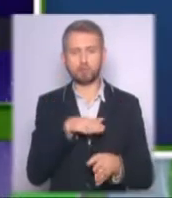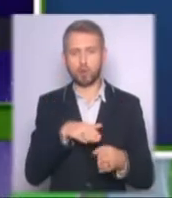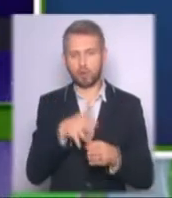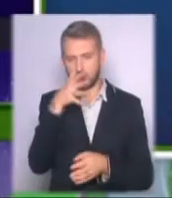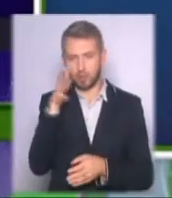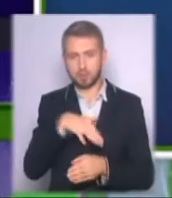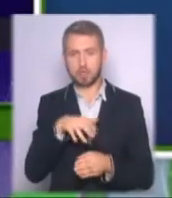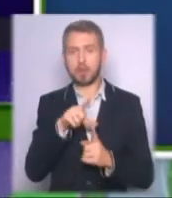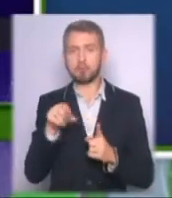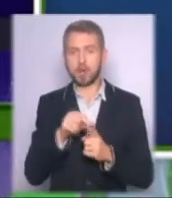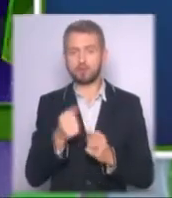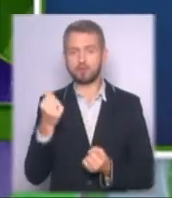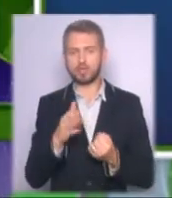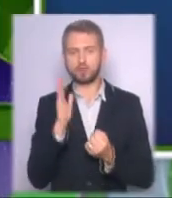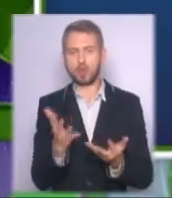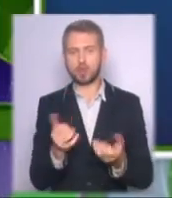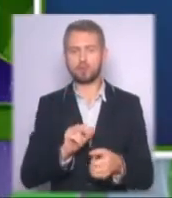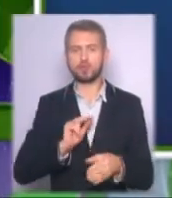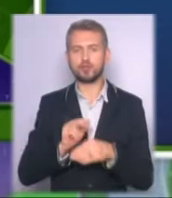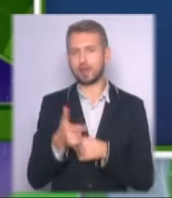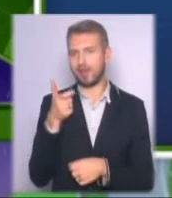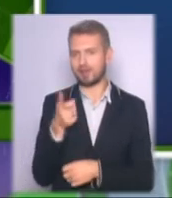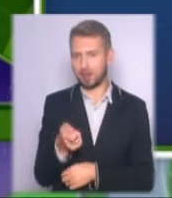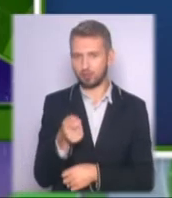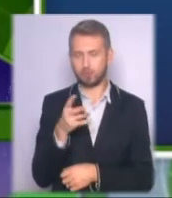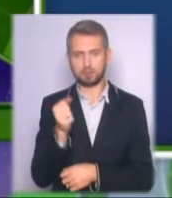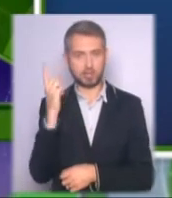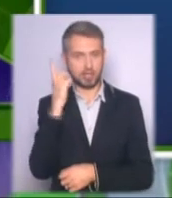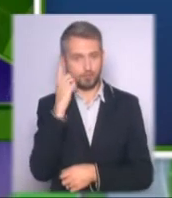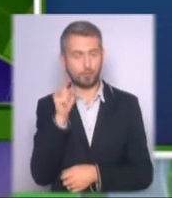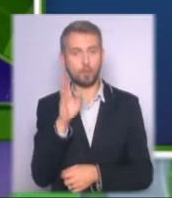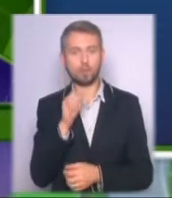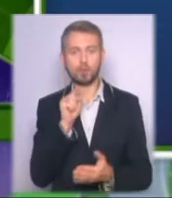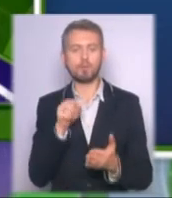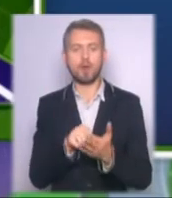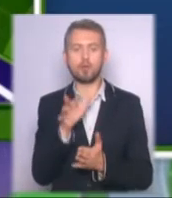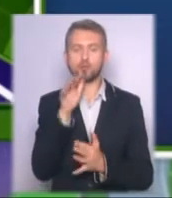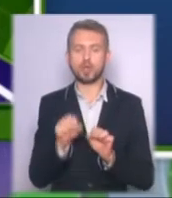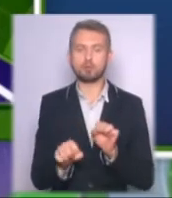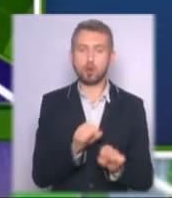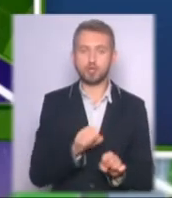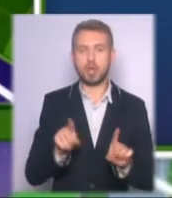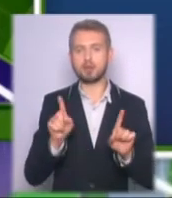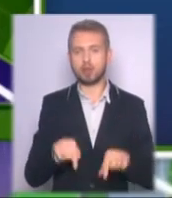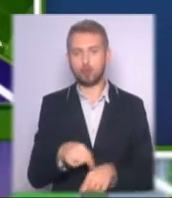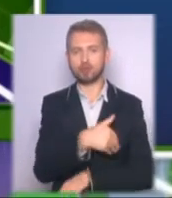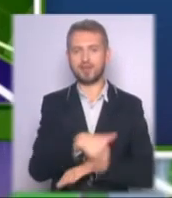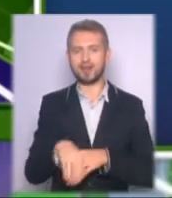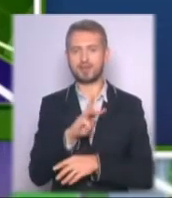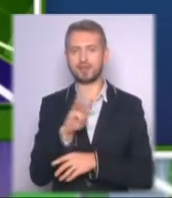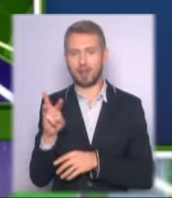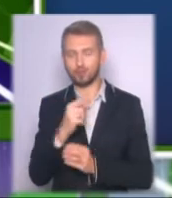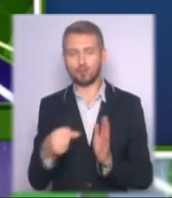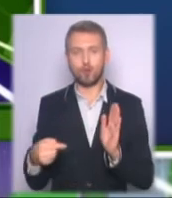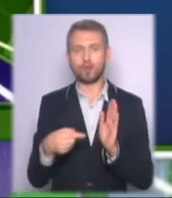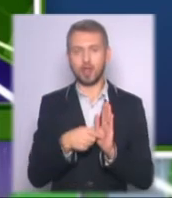правил водії отримуватимуть через смс-повідомлення на телефон. У ньому буде вказано час порушення, а також адреса сайту з посиланням